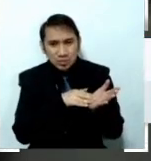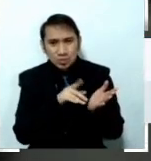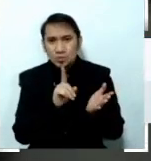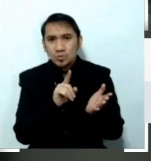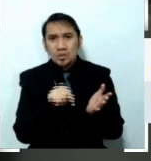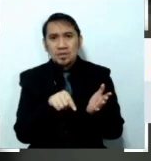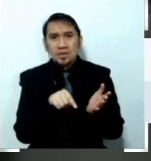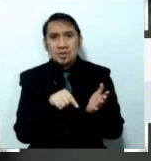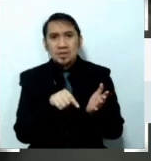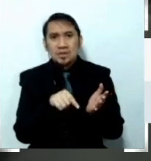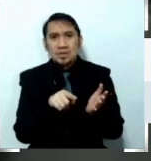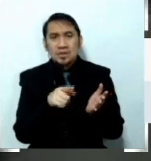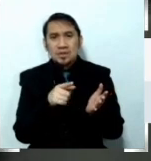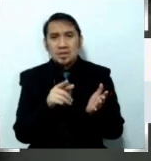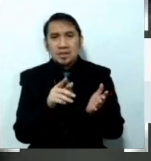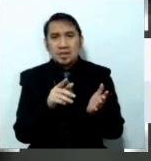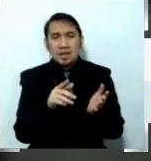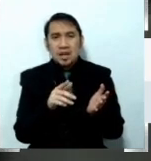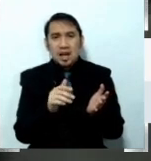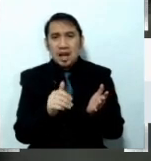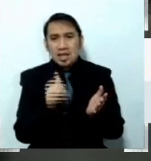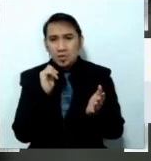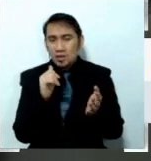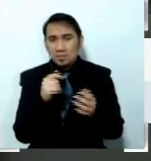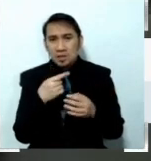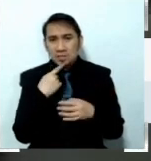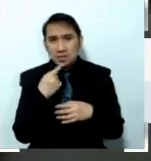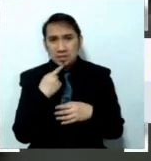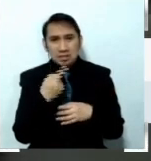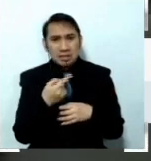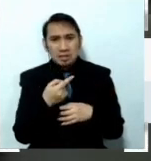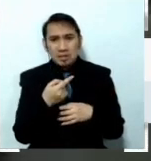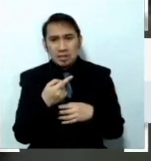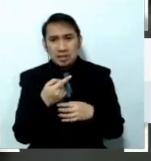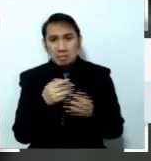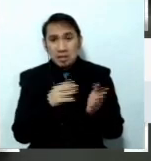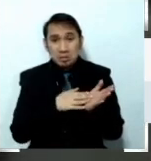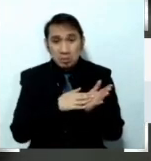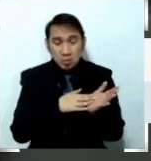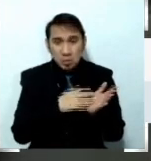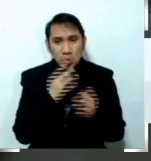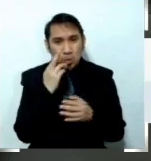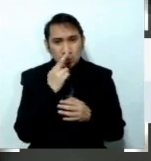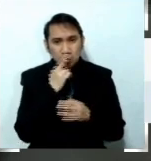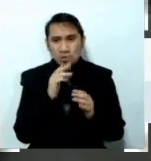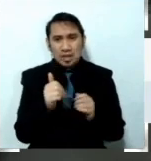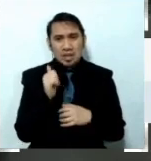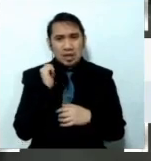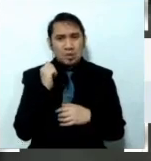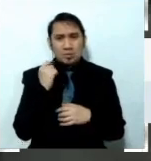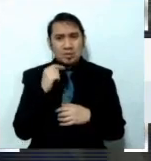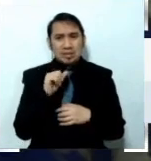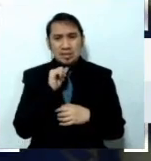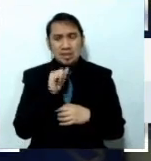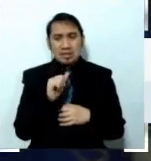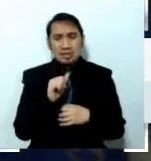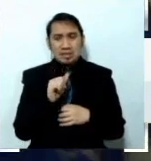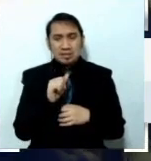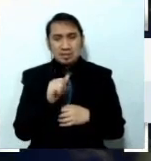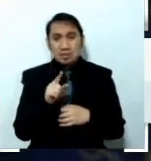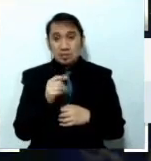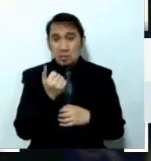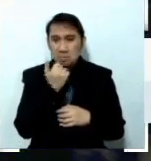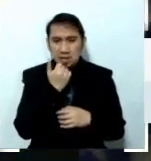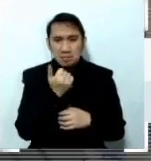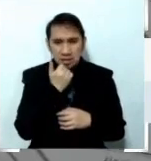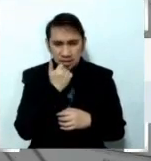po namin magbigay ng mga salita rito na parang nagbibigay kami ng excuse. Ang mali po ay mali. Ayon sa